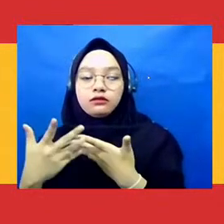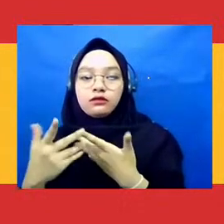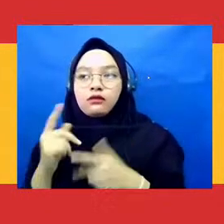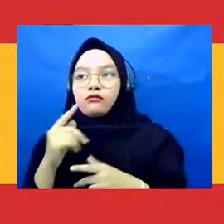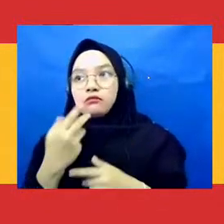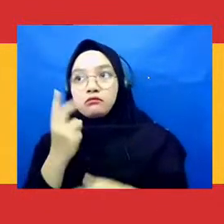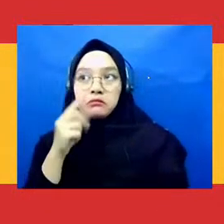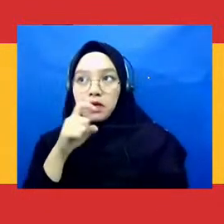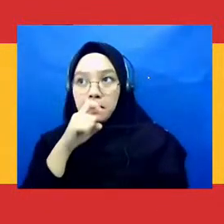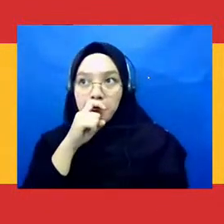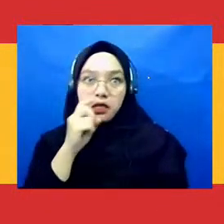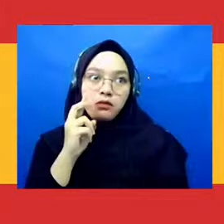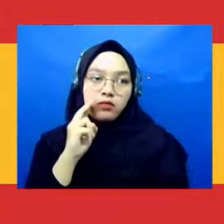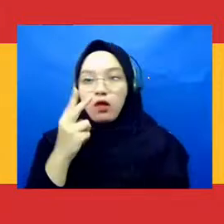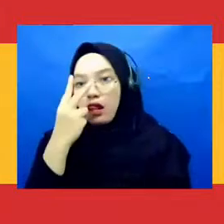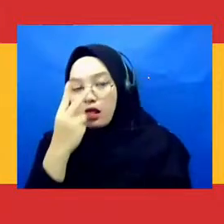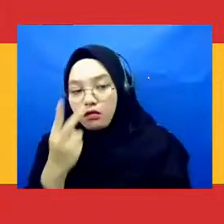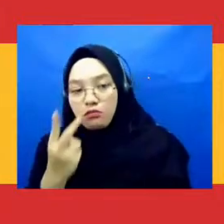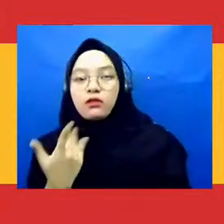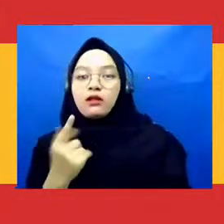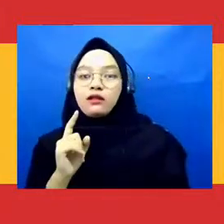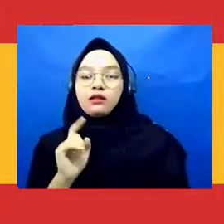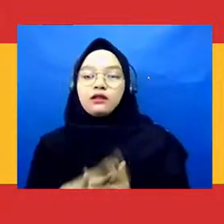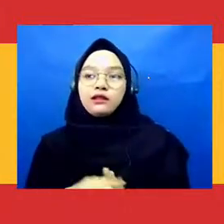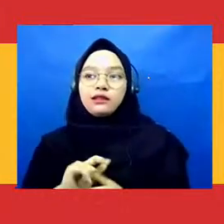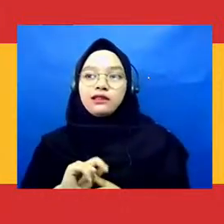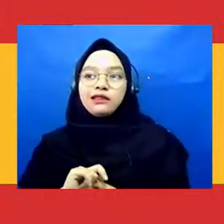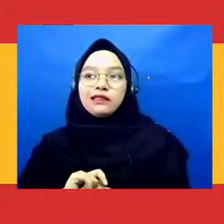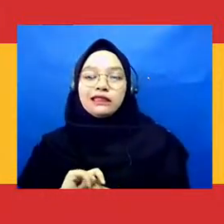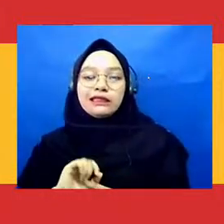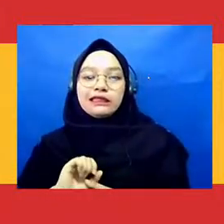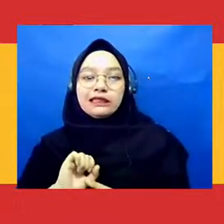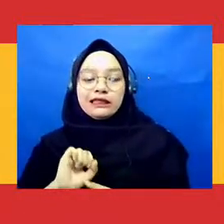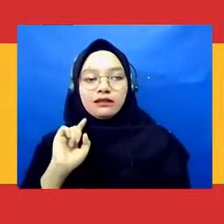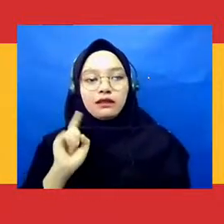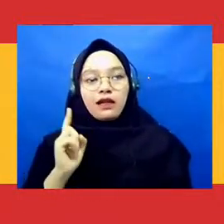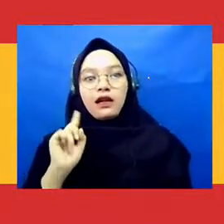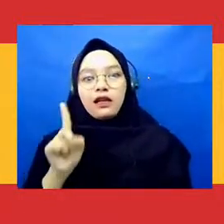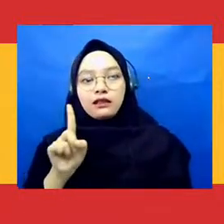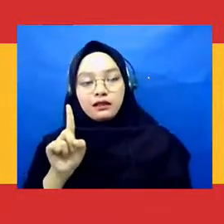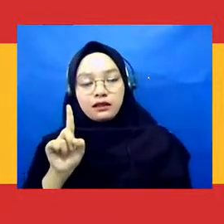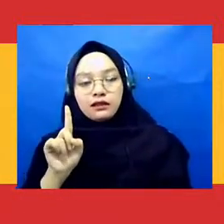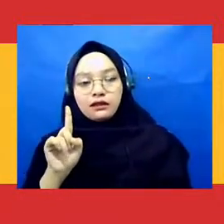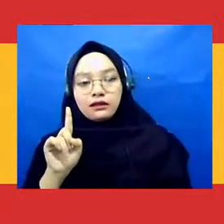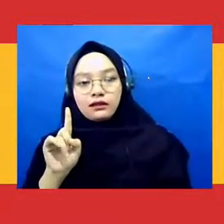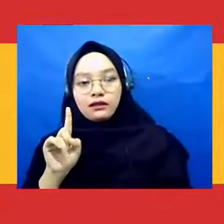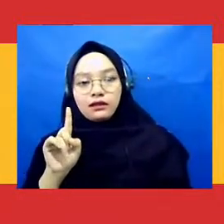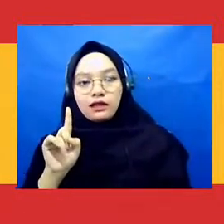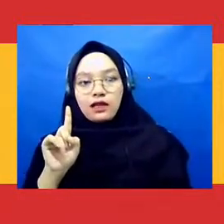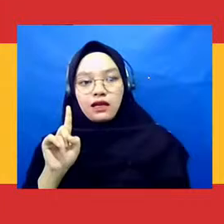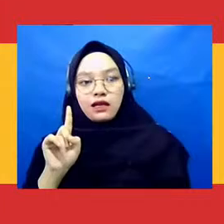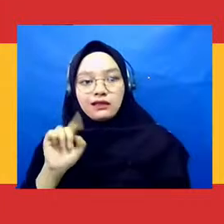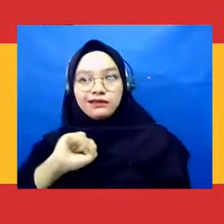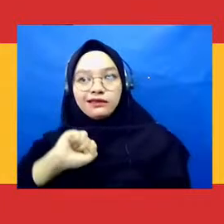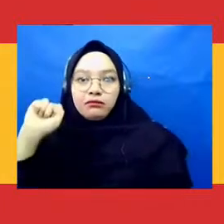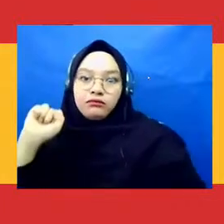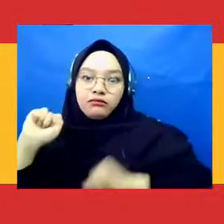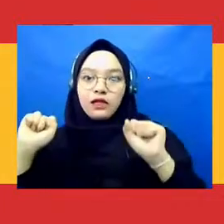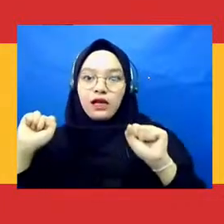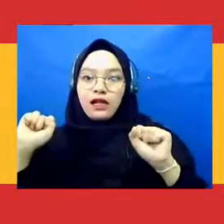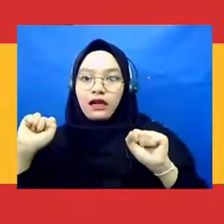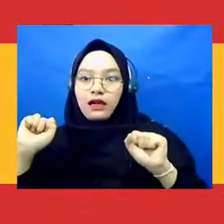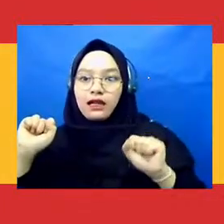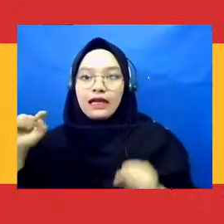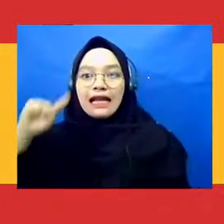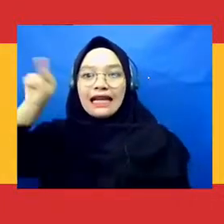lihat di samping dari pohon masalah itu tadi, itu ada dua lingkaran-lingkaran, tengahnya merah,